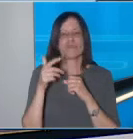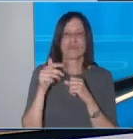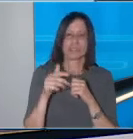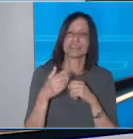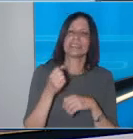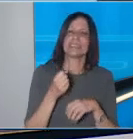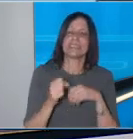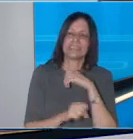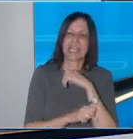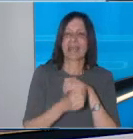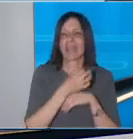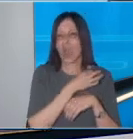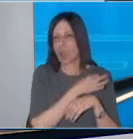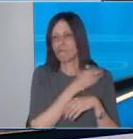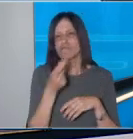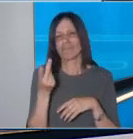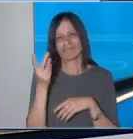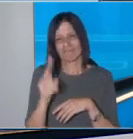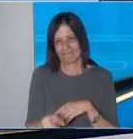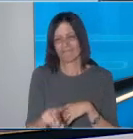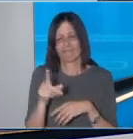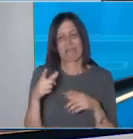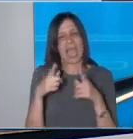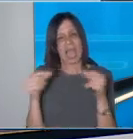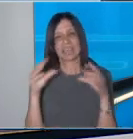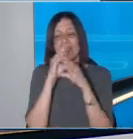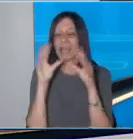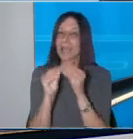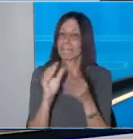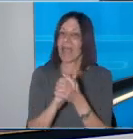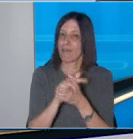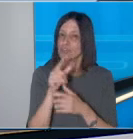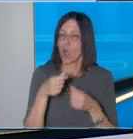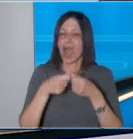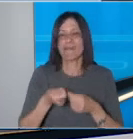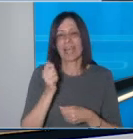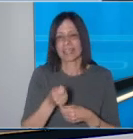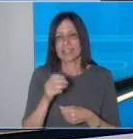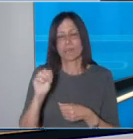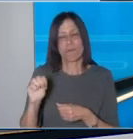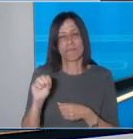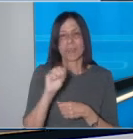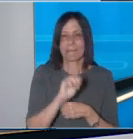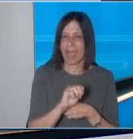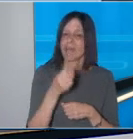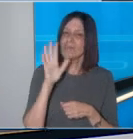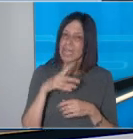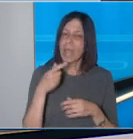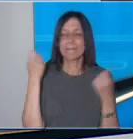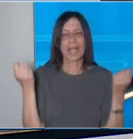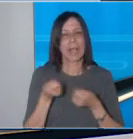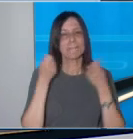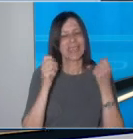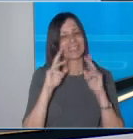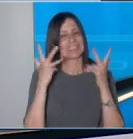אלוף, סליחה, מחמוד חיר עדין שנפל ברצועת עזה. נדבר עם חברו, חבר הכנסת מופיד מארי, וגם על קמפיין